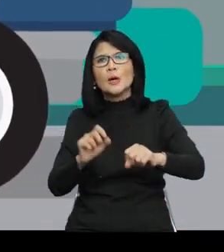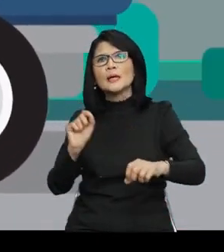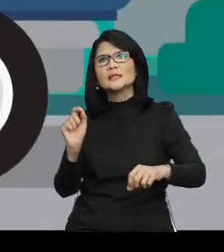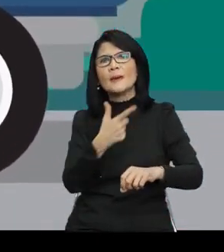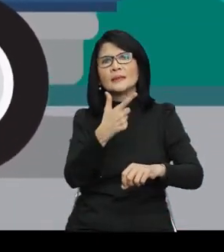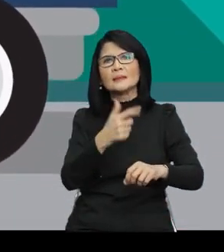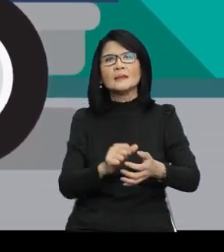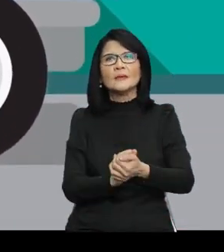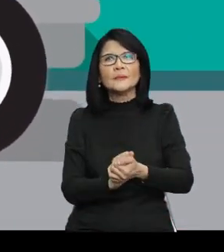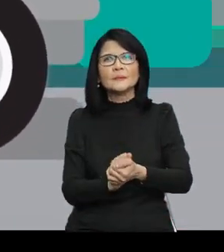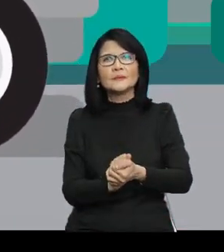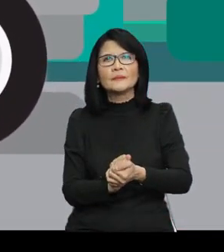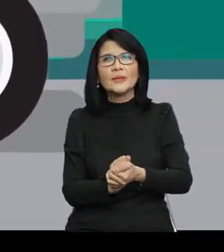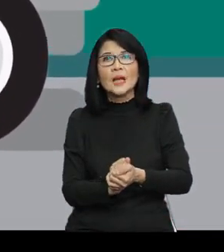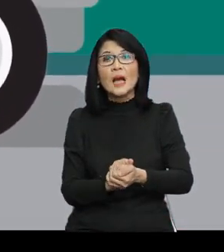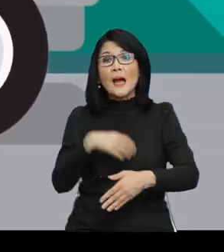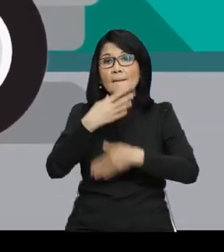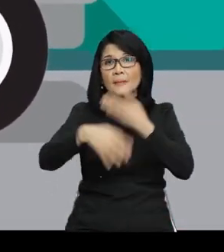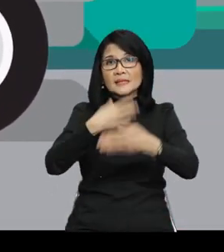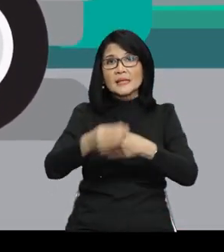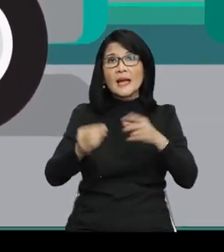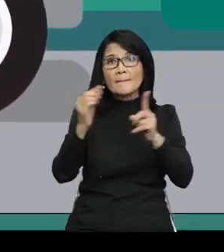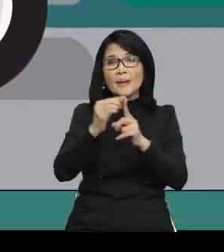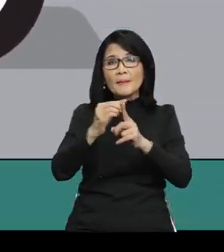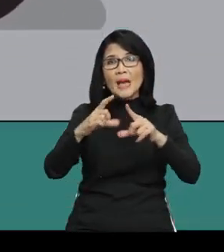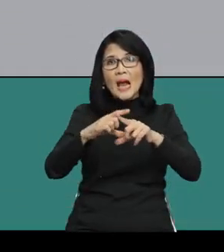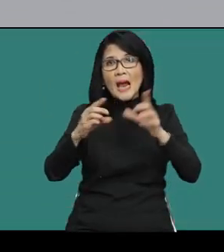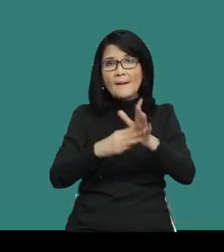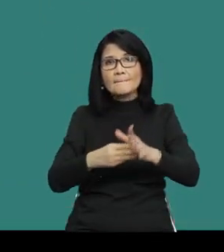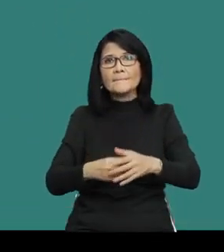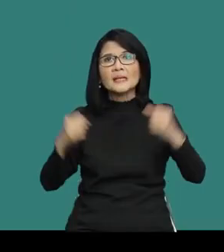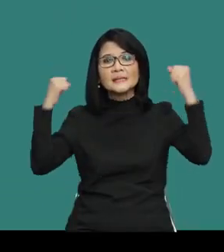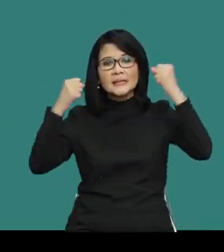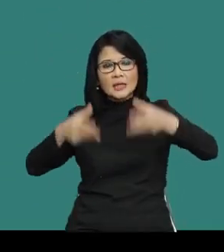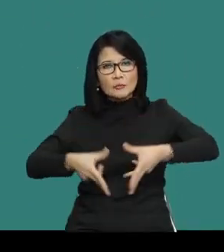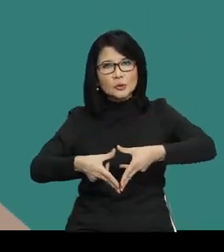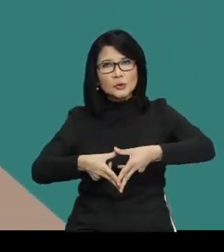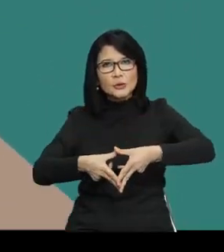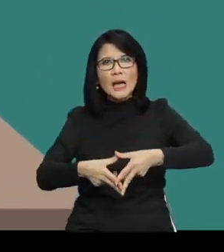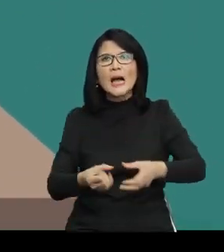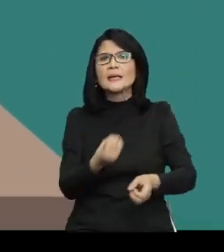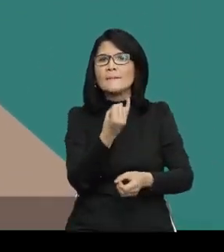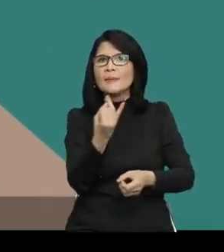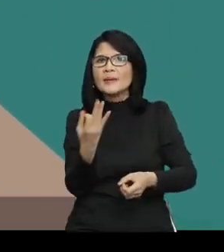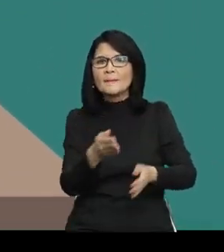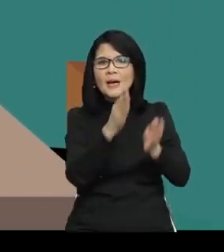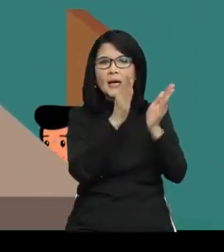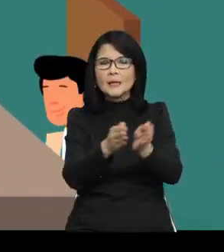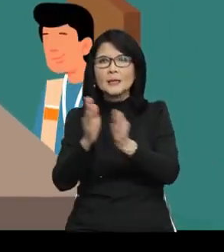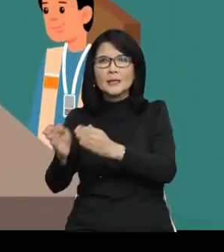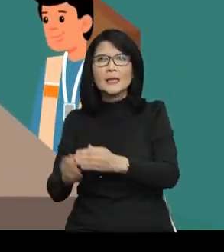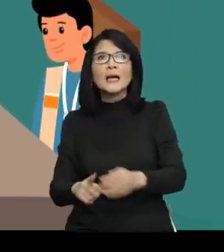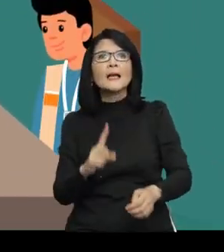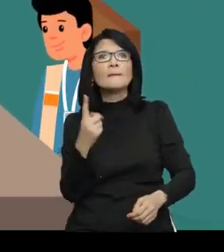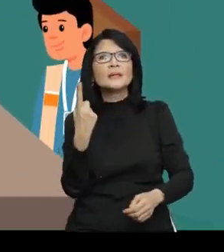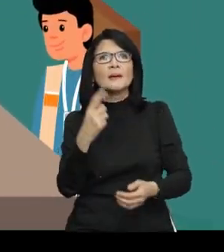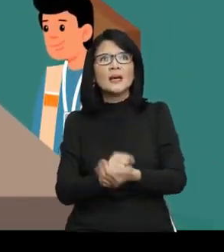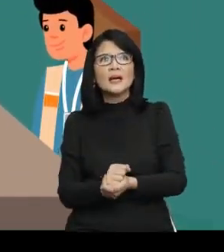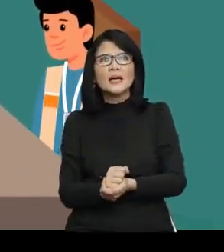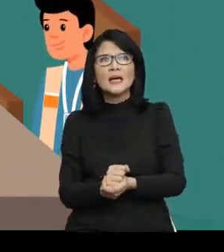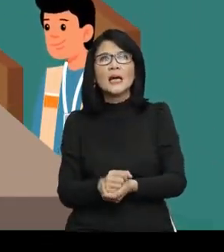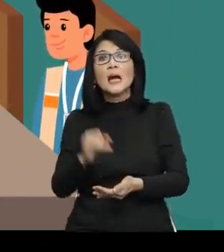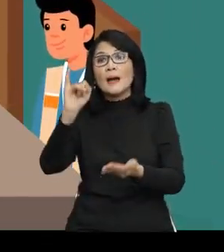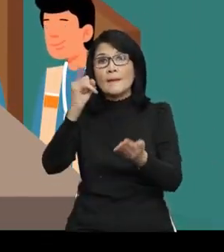krisis kesehatan. Pelaksanaan PPAM Kesehatan Reproduksi memiliki beberapa komponen. Komponen pertama